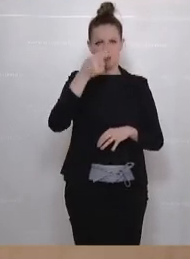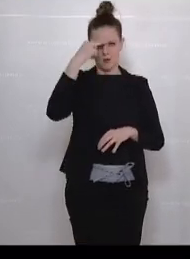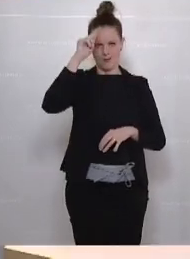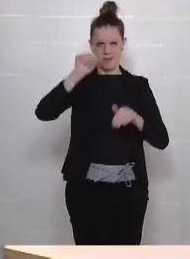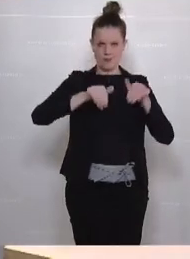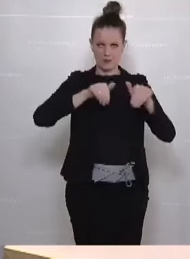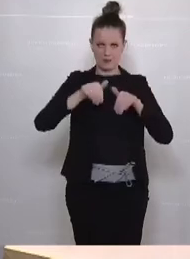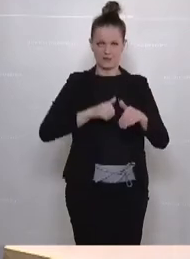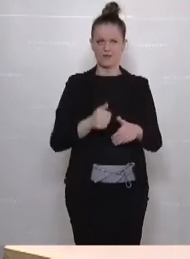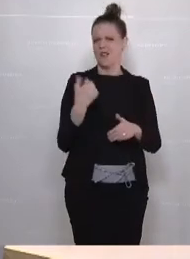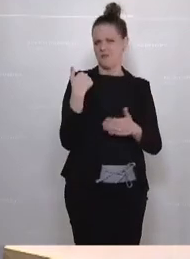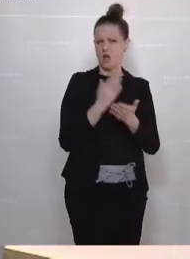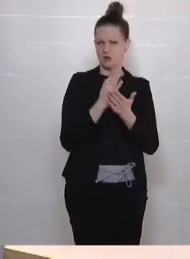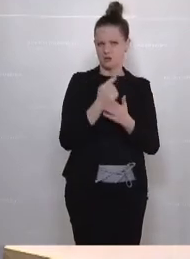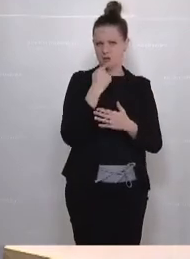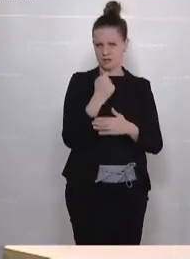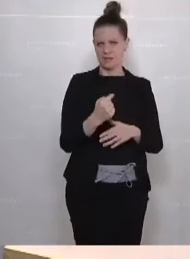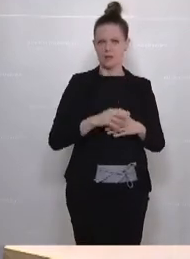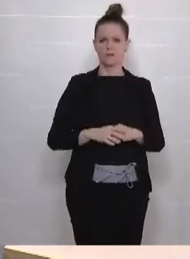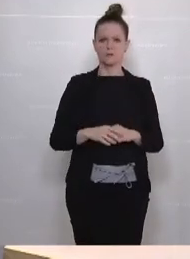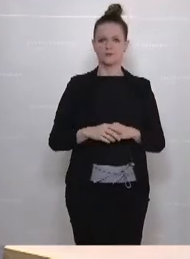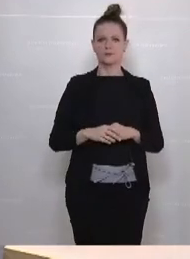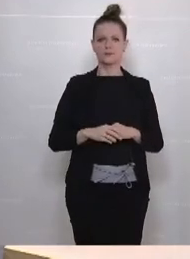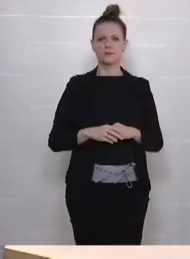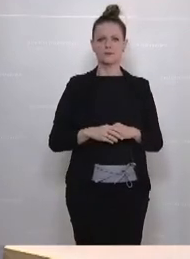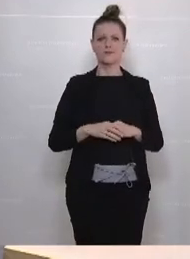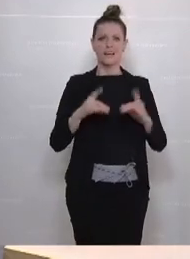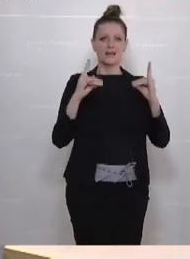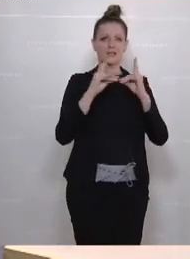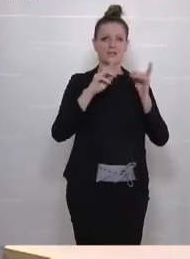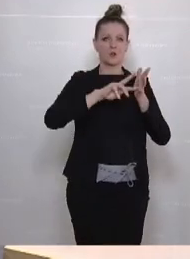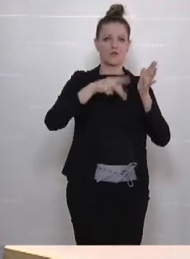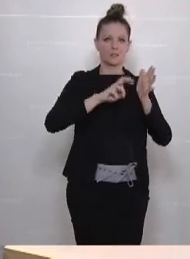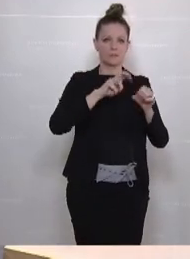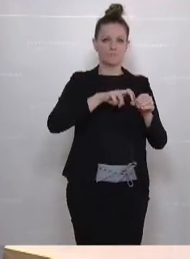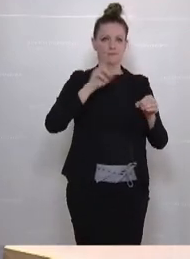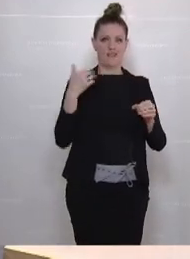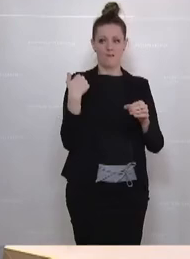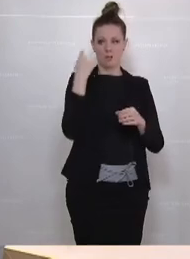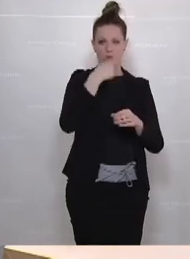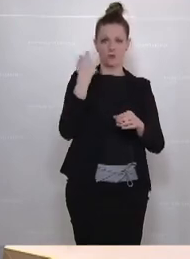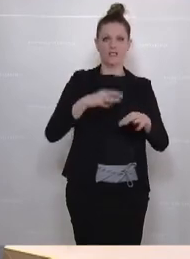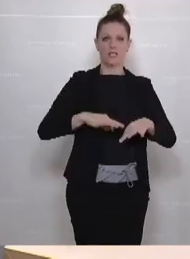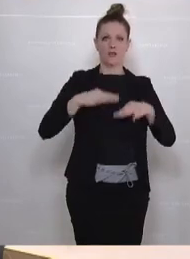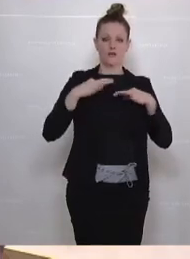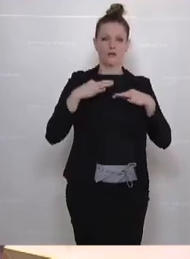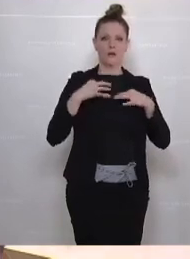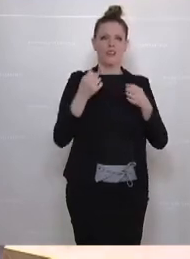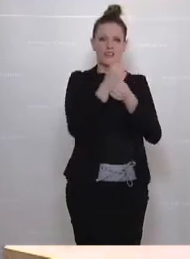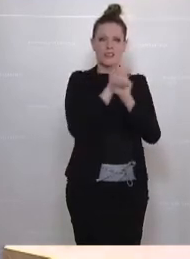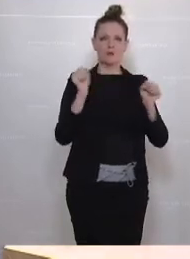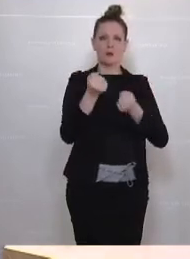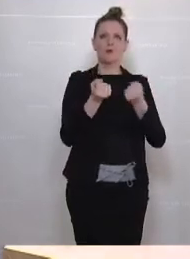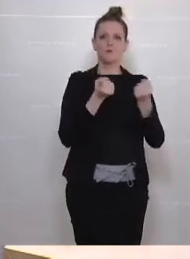schon angesprochen, auch der Austritt aus der Istanbul-Konvention am Sonntag in der Früh war ja quasi nur das Ende einer